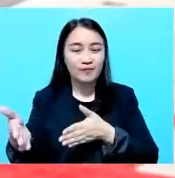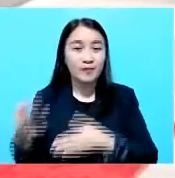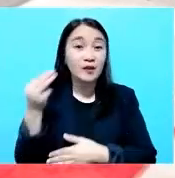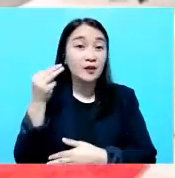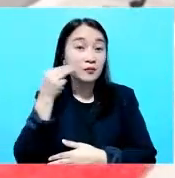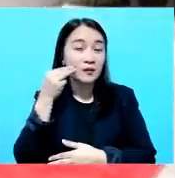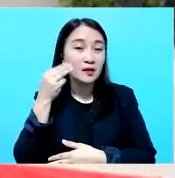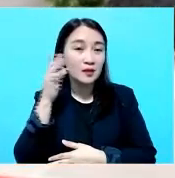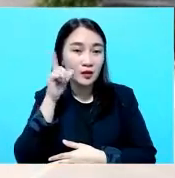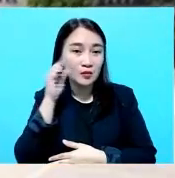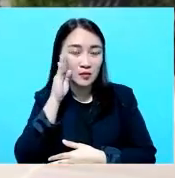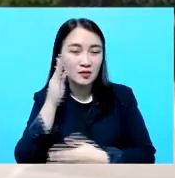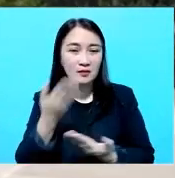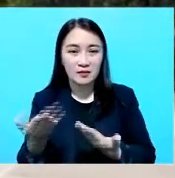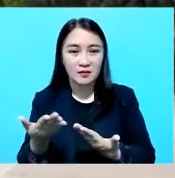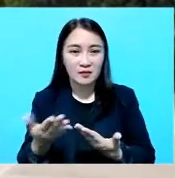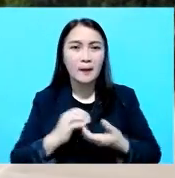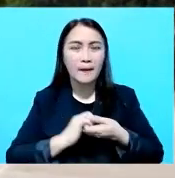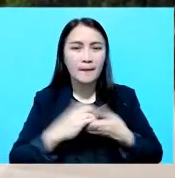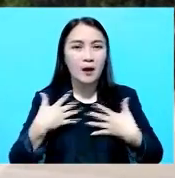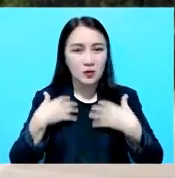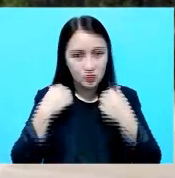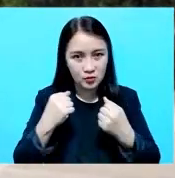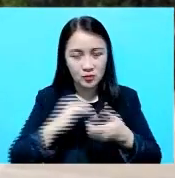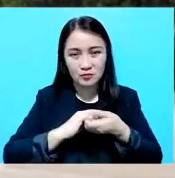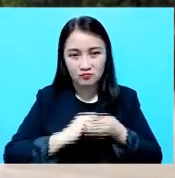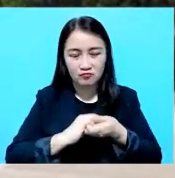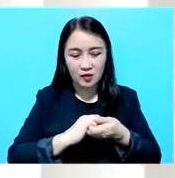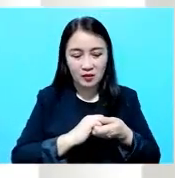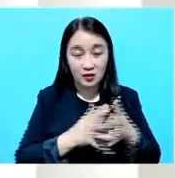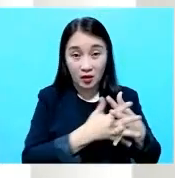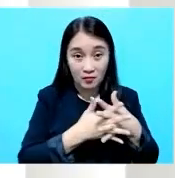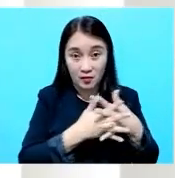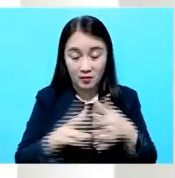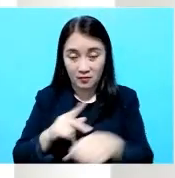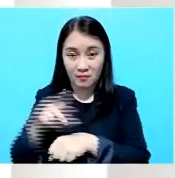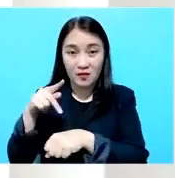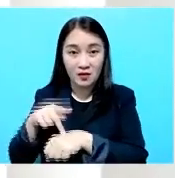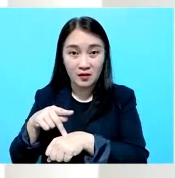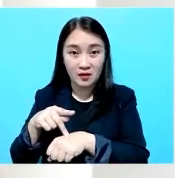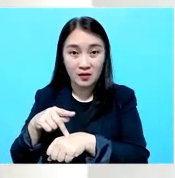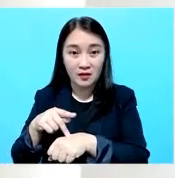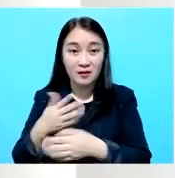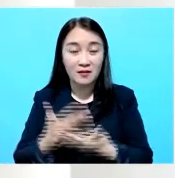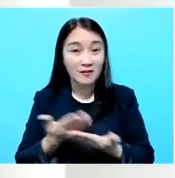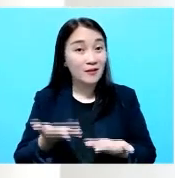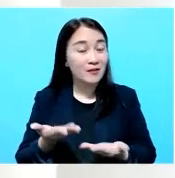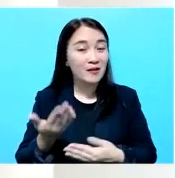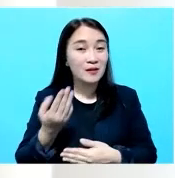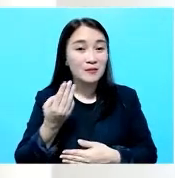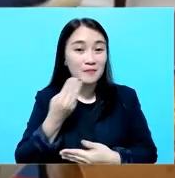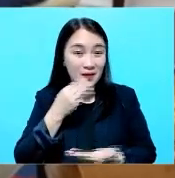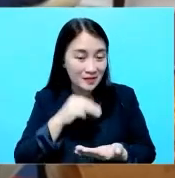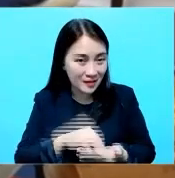Mas pinalakas na alyansa sa pagitan ng Pilipinas at Amerika. Ito ang nakikitang mensahe ni National Security Advocate Professor Romel